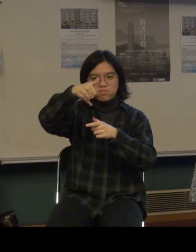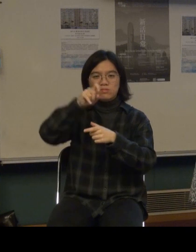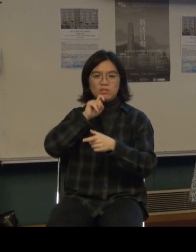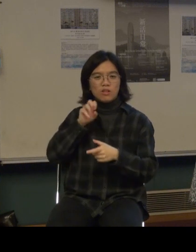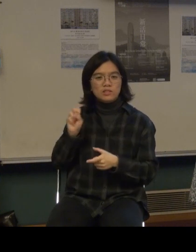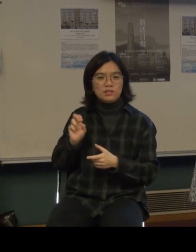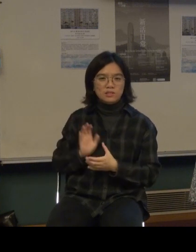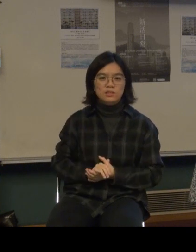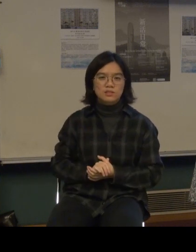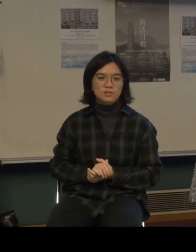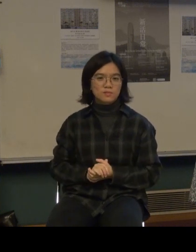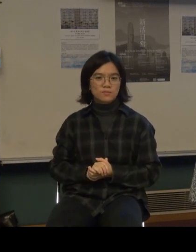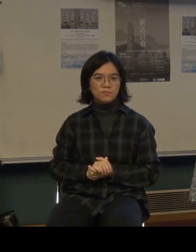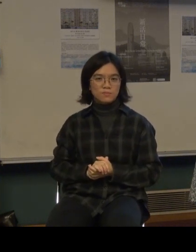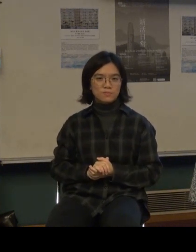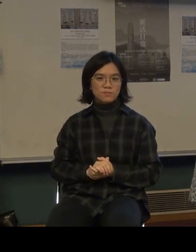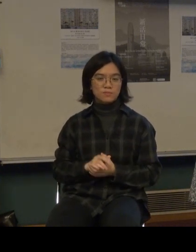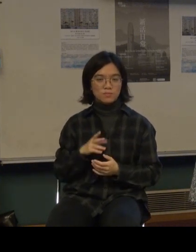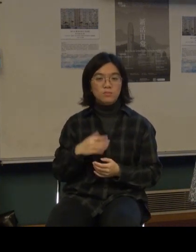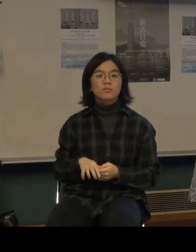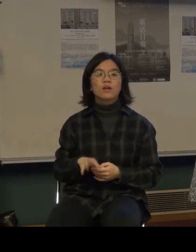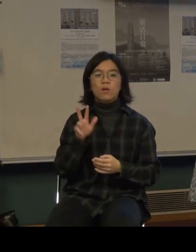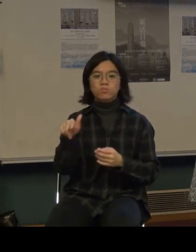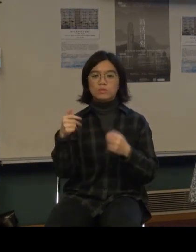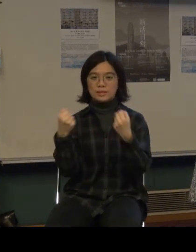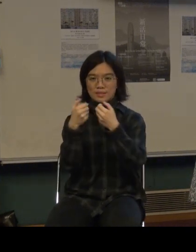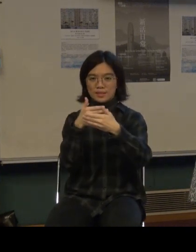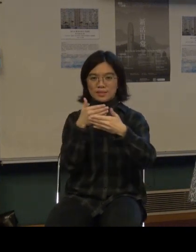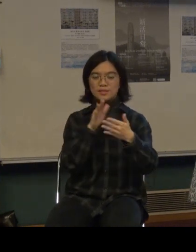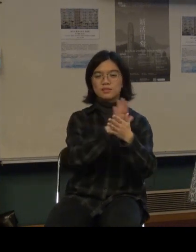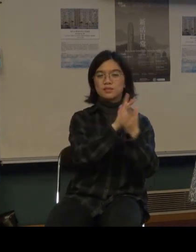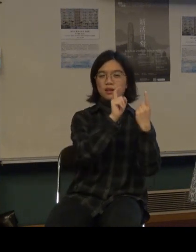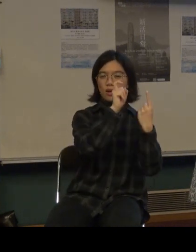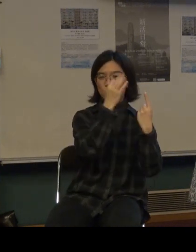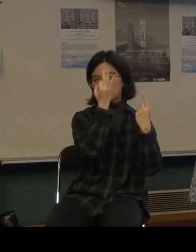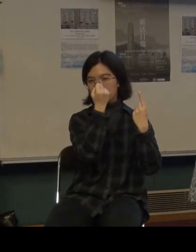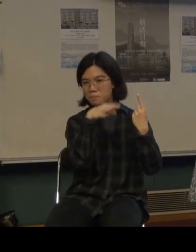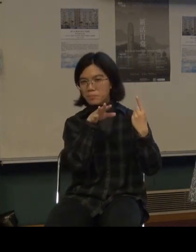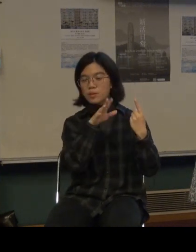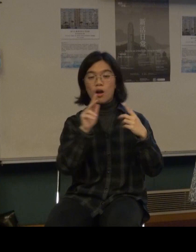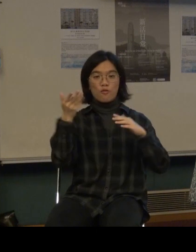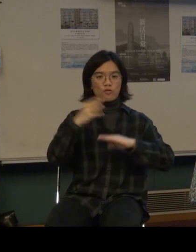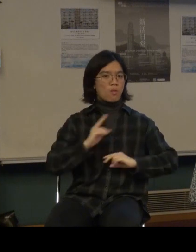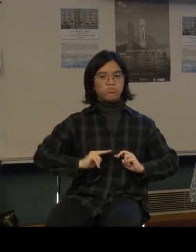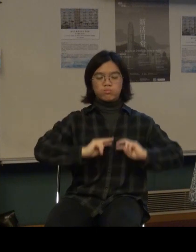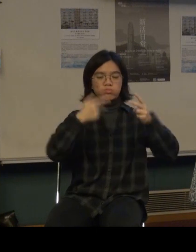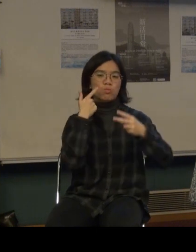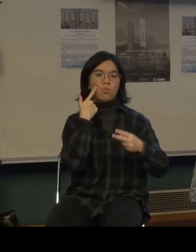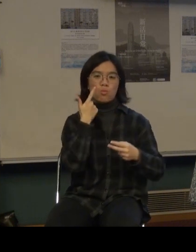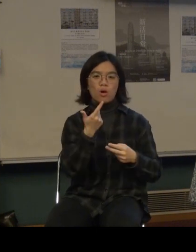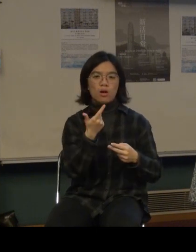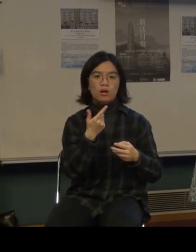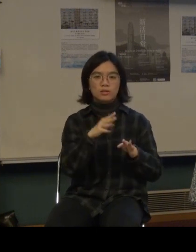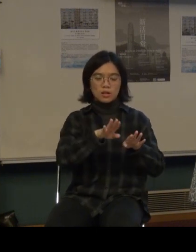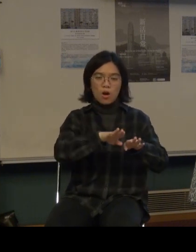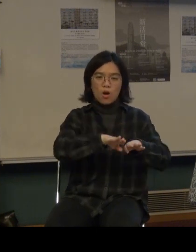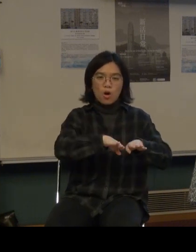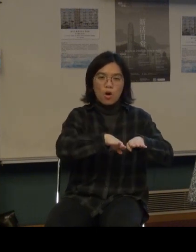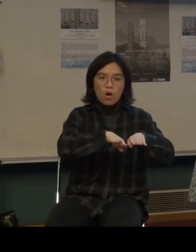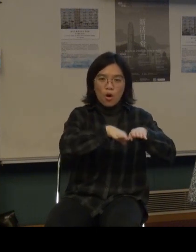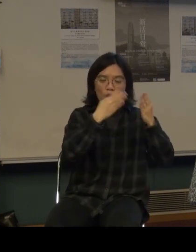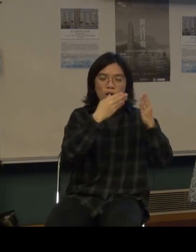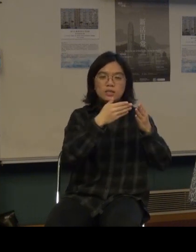嗱，咁大致我哋見到咧就係話戰前喺30年代咧風格係一個好大嘅轉變。由最初慢慢即係由最初即係